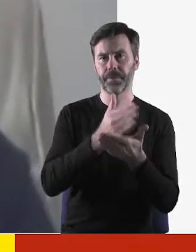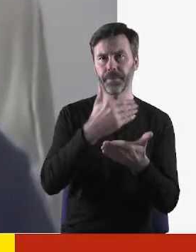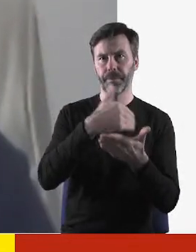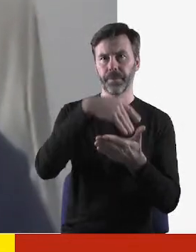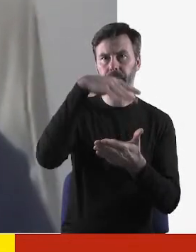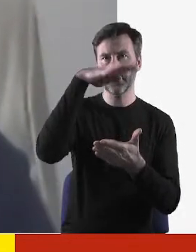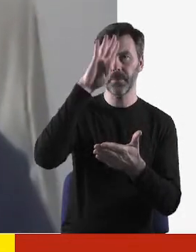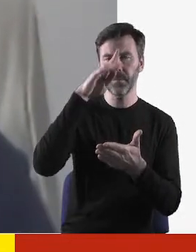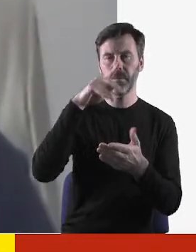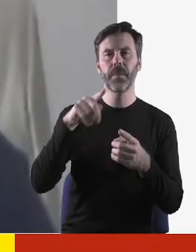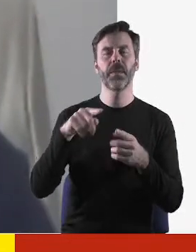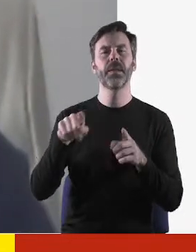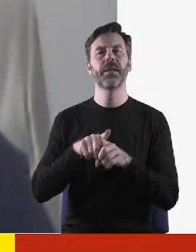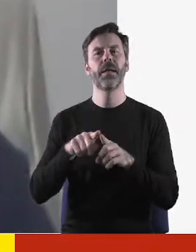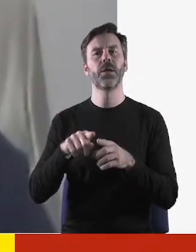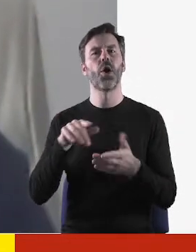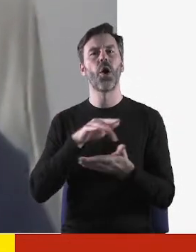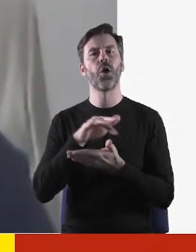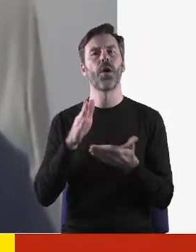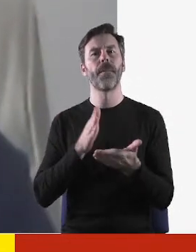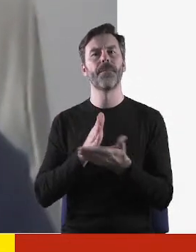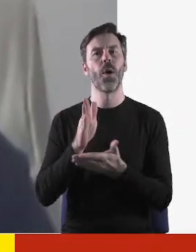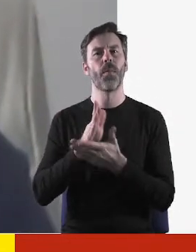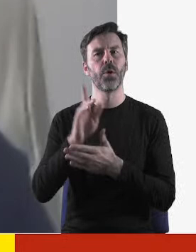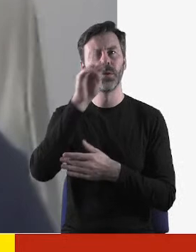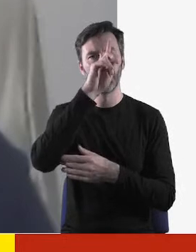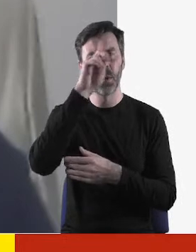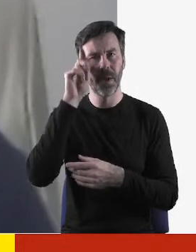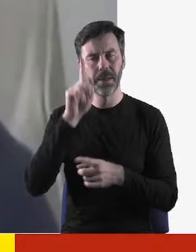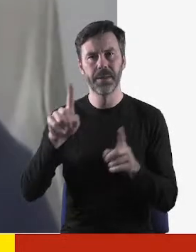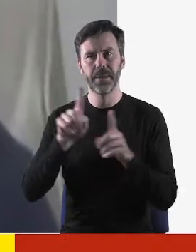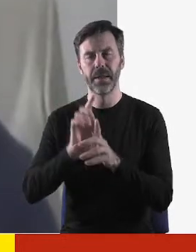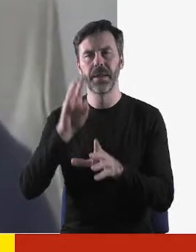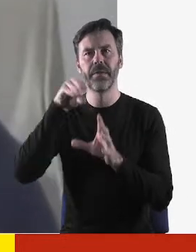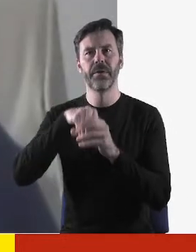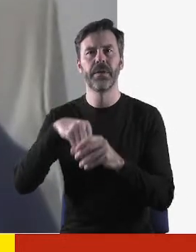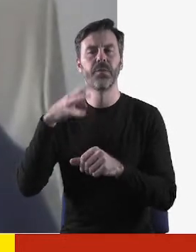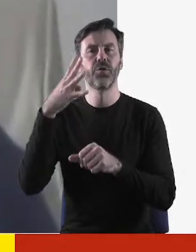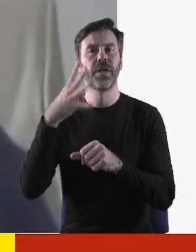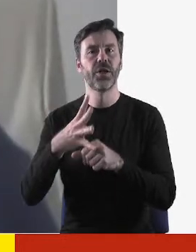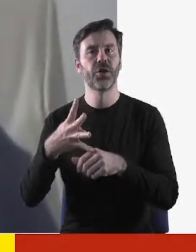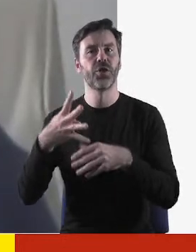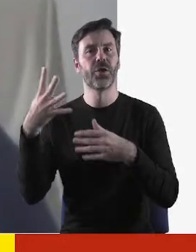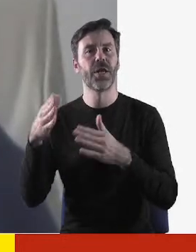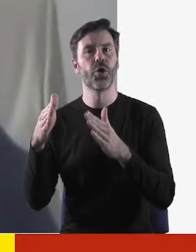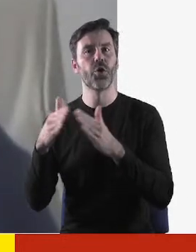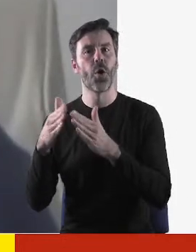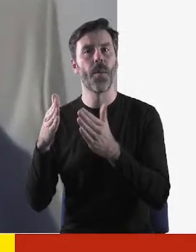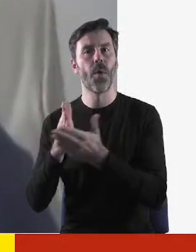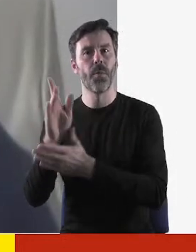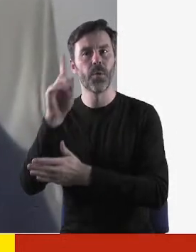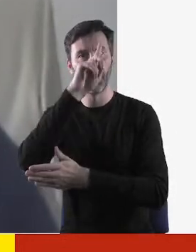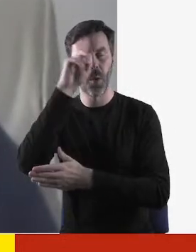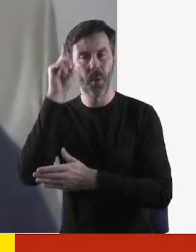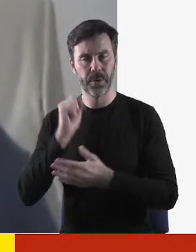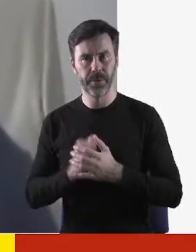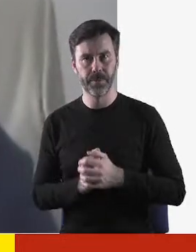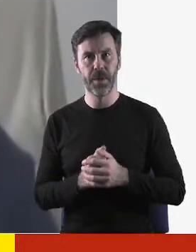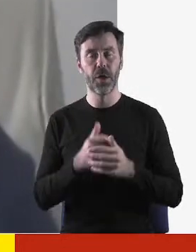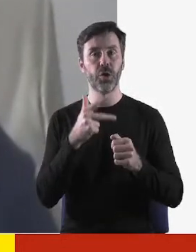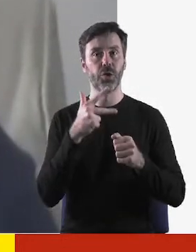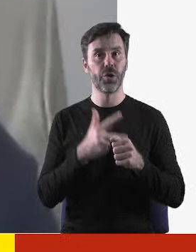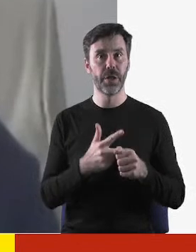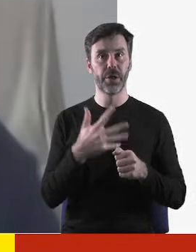177 ośrodków pomocy społecznej. Znalazły się również 44 środowiskowe domy pomocy, 35